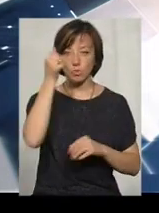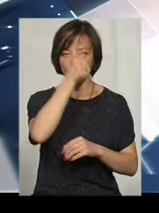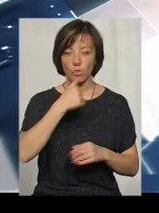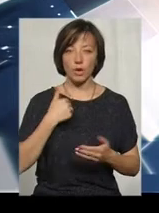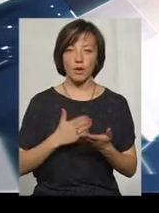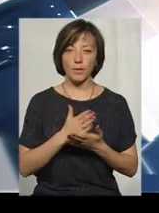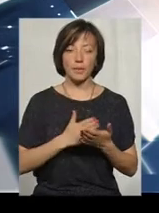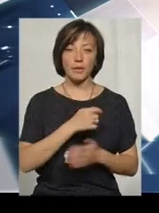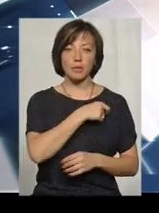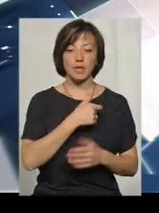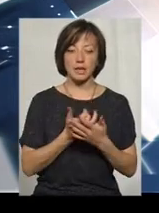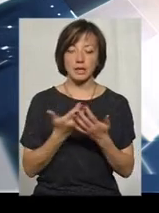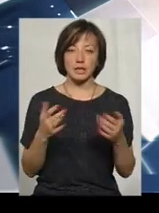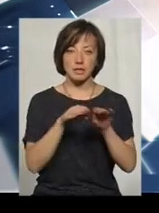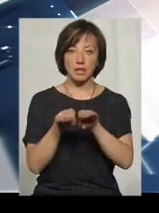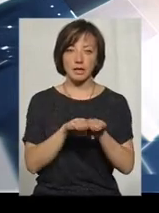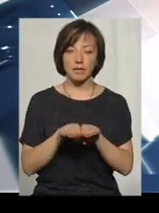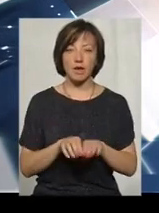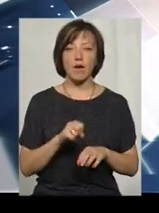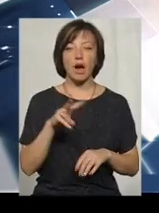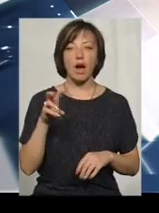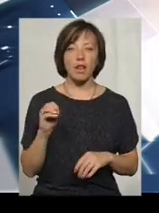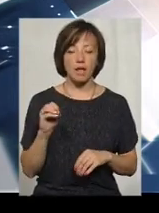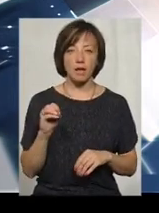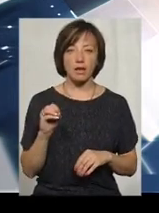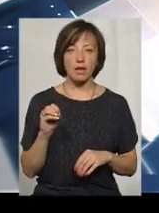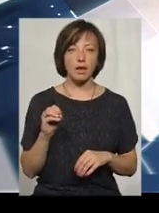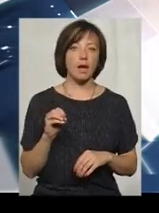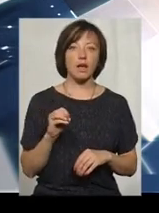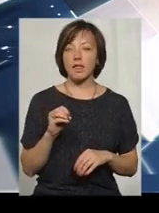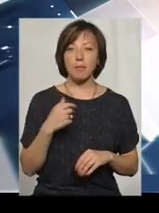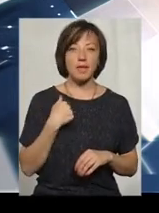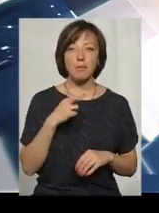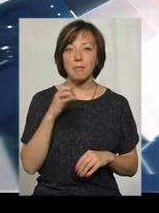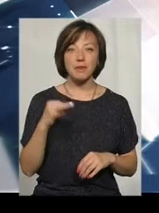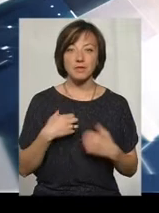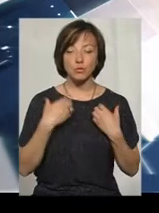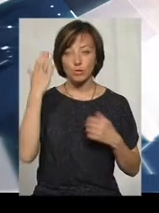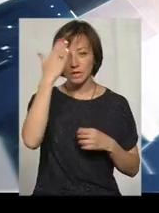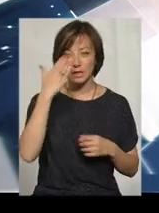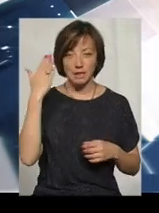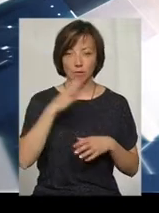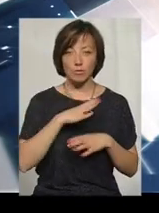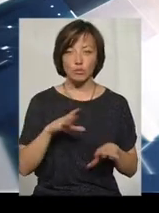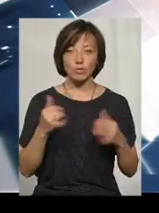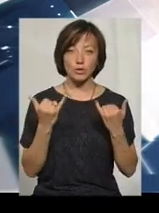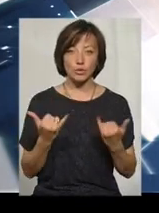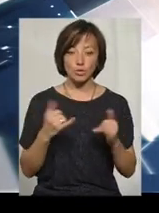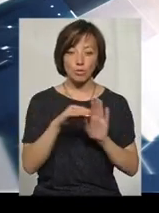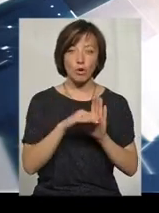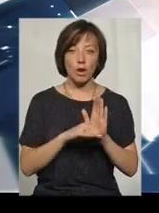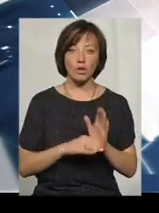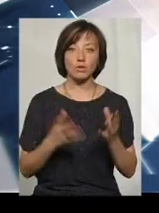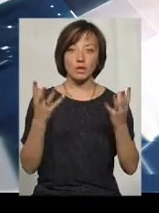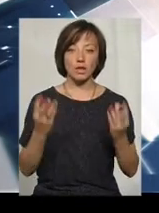я депутат різних рівнів, але і в дикому сні мені би не приснилося, щоб це на сьогоднішньому порядку денному